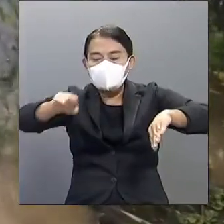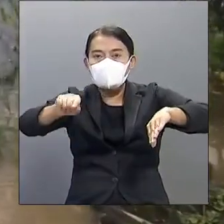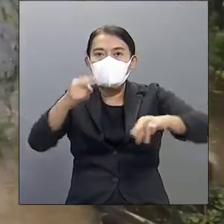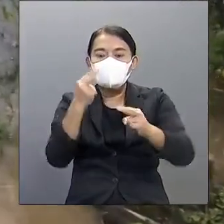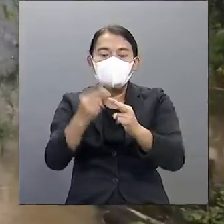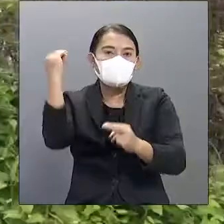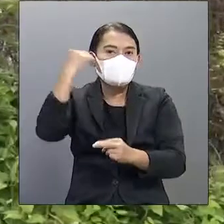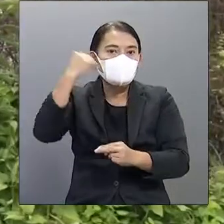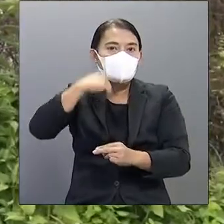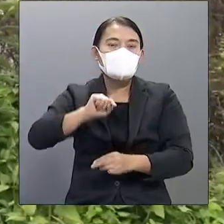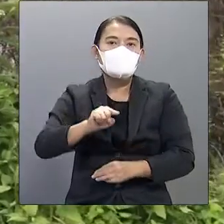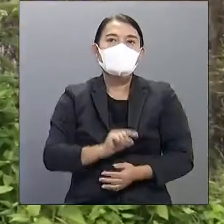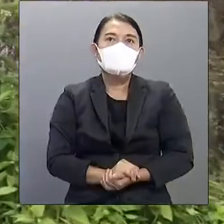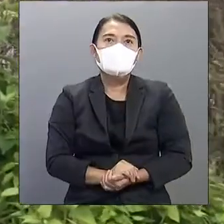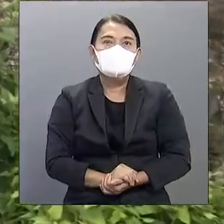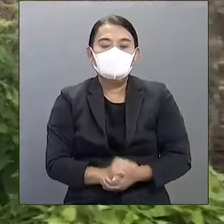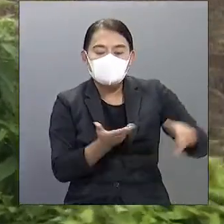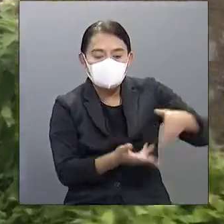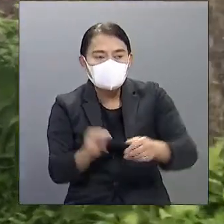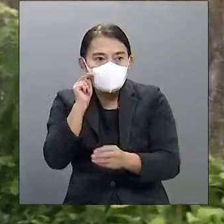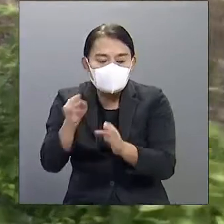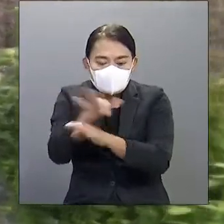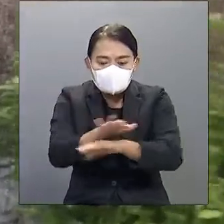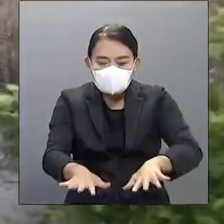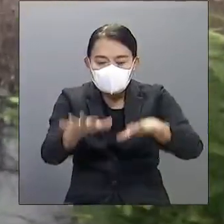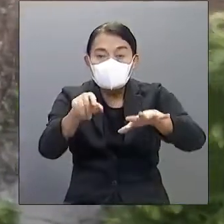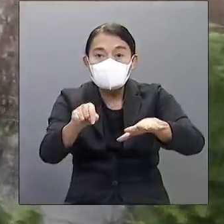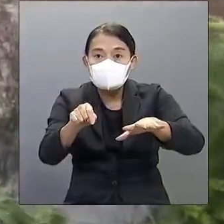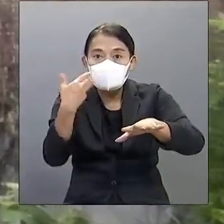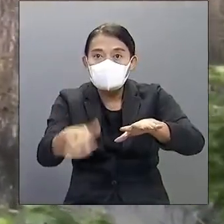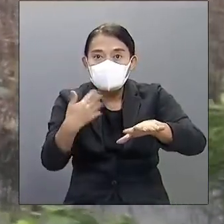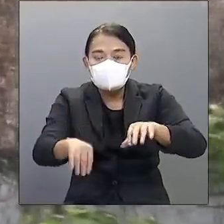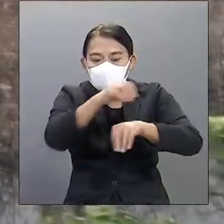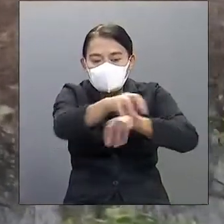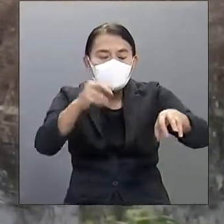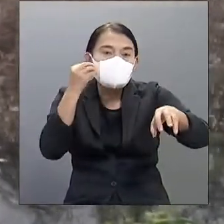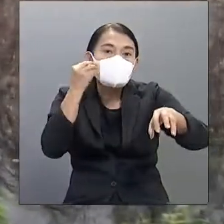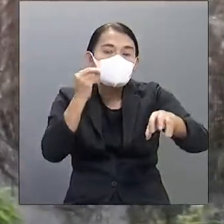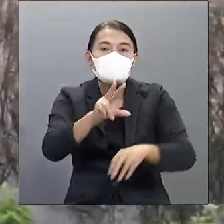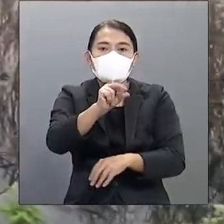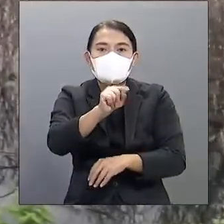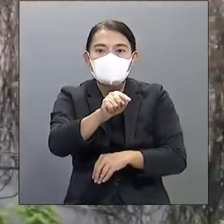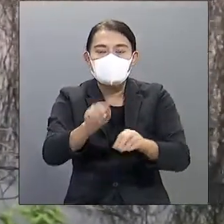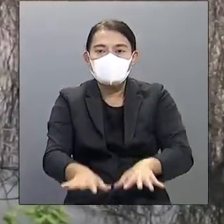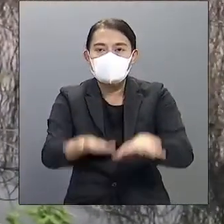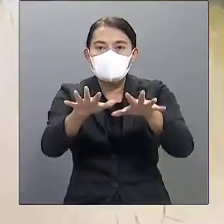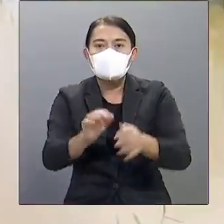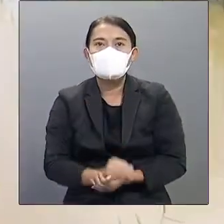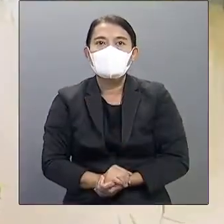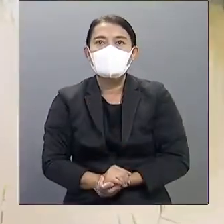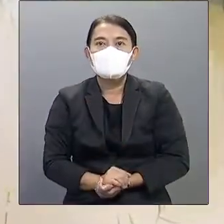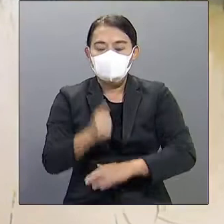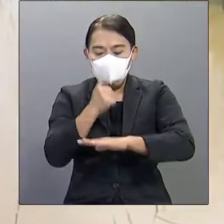มีหน้าน้ำมันนะคะน้ำยมก็ล้นตลิ่งเข้าท่วมขังบ้านเรือนแล้วกว่า 30หลังคาเรือนค่ะหน้าชยันต์ศิริมาศ